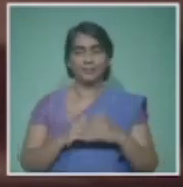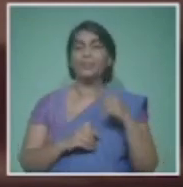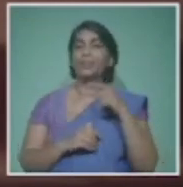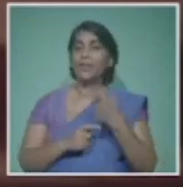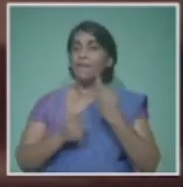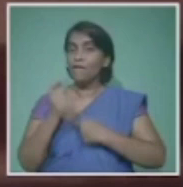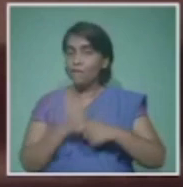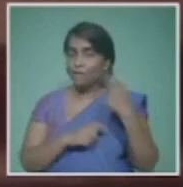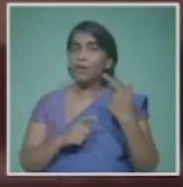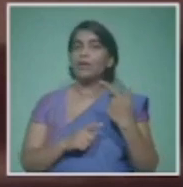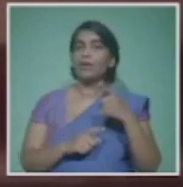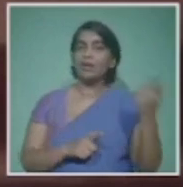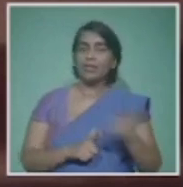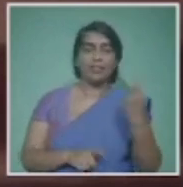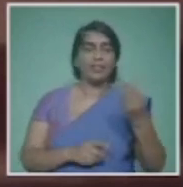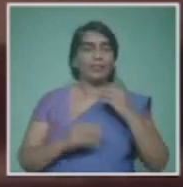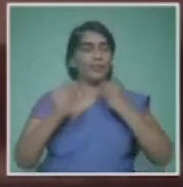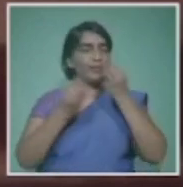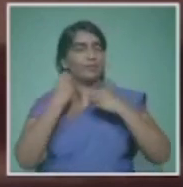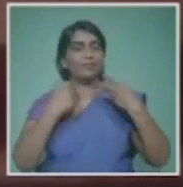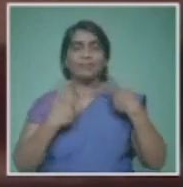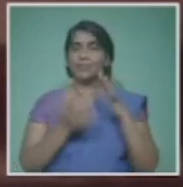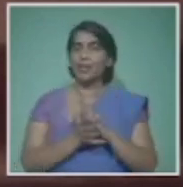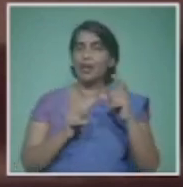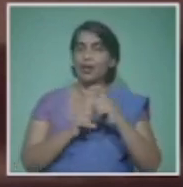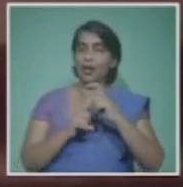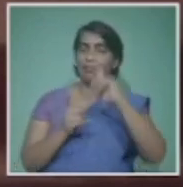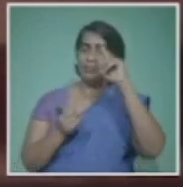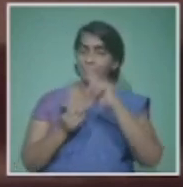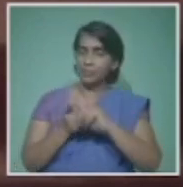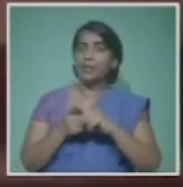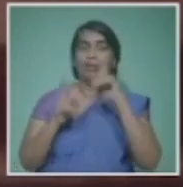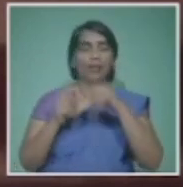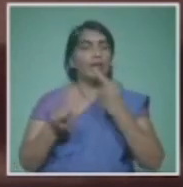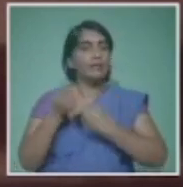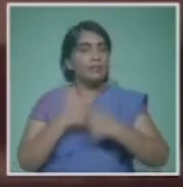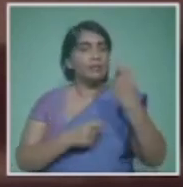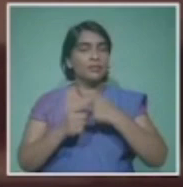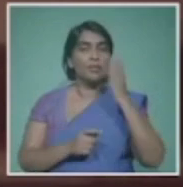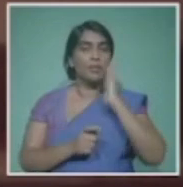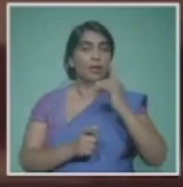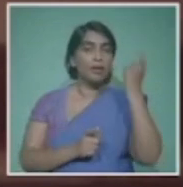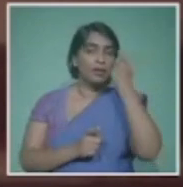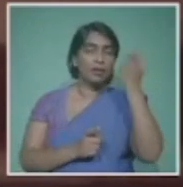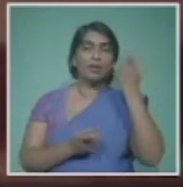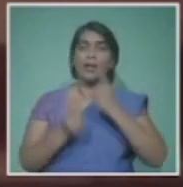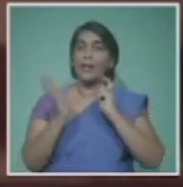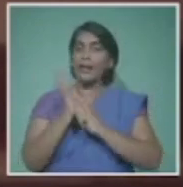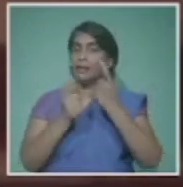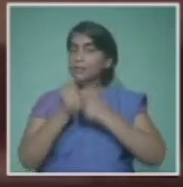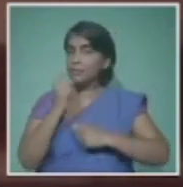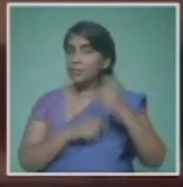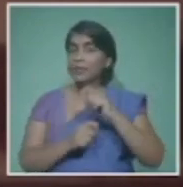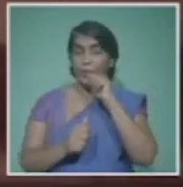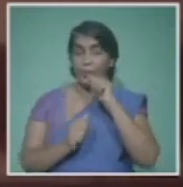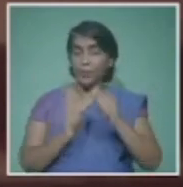eva bikunla dana, itu awalnya tuas ganna, dollar tiki biara benawa. Make mete, wideshi ni me sevi mete ho, naya kevi mete.